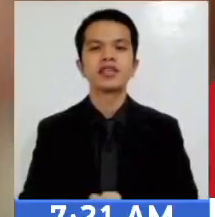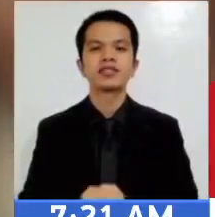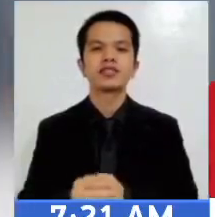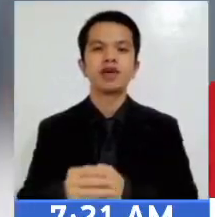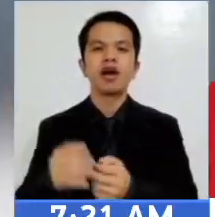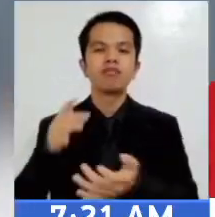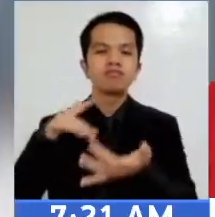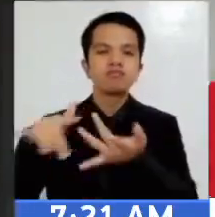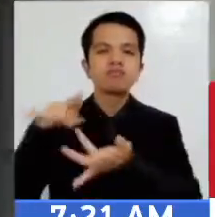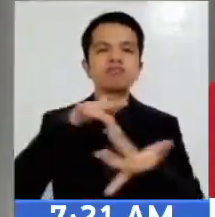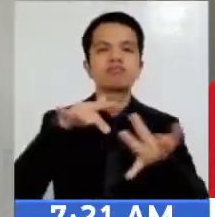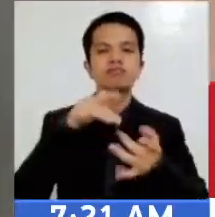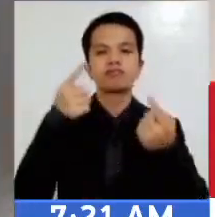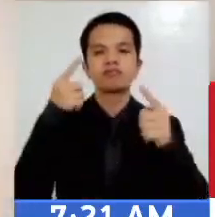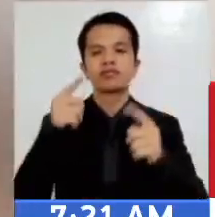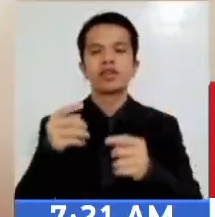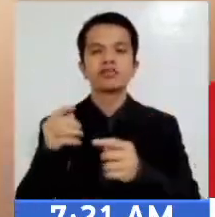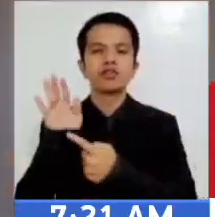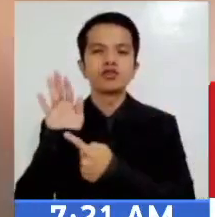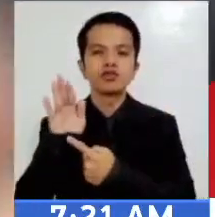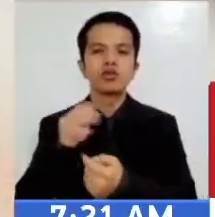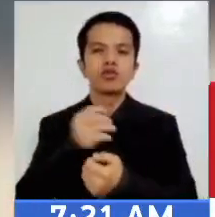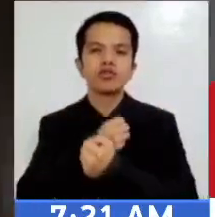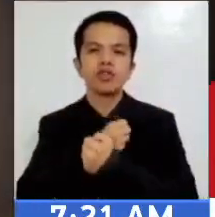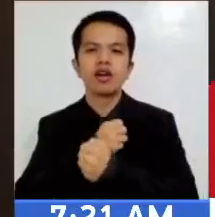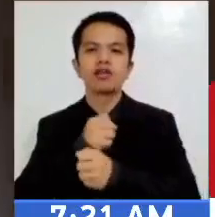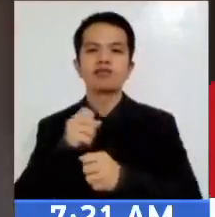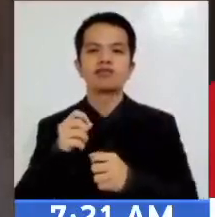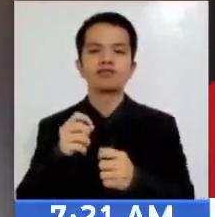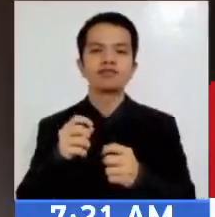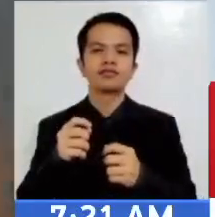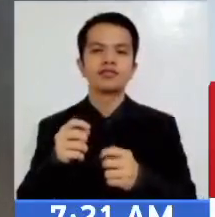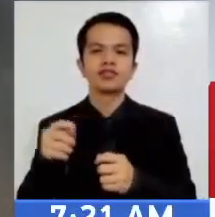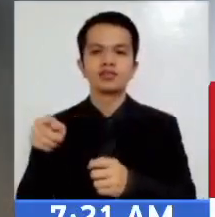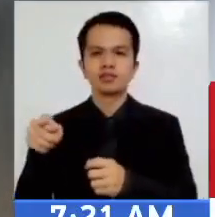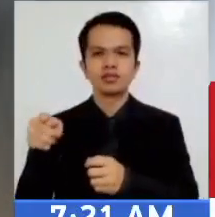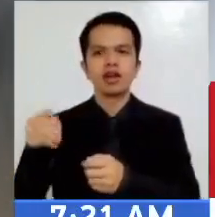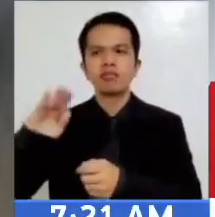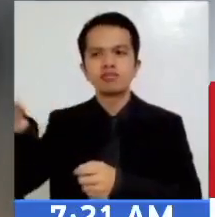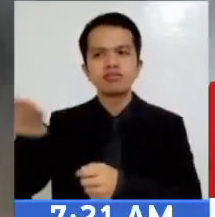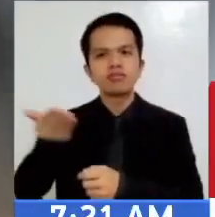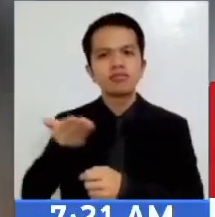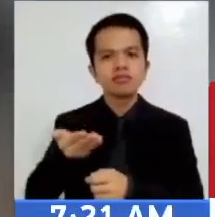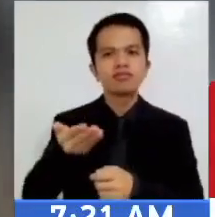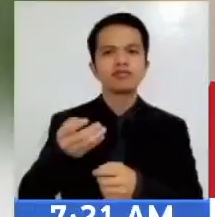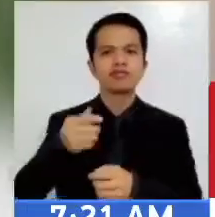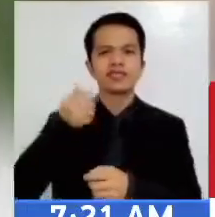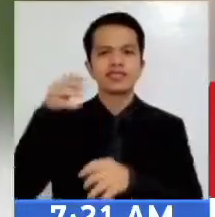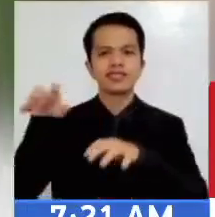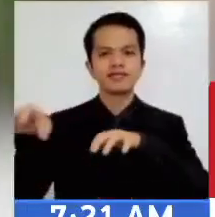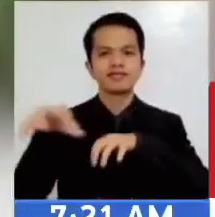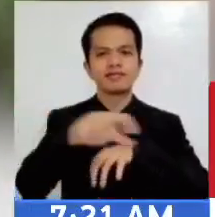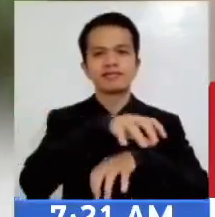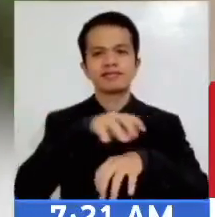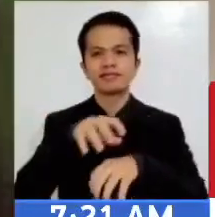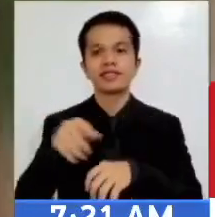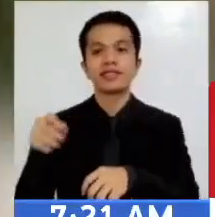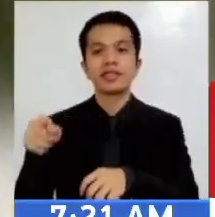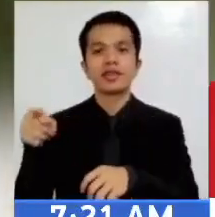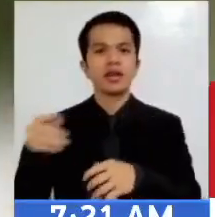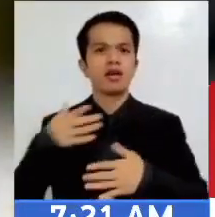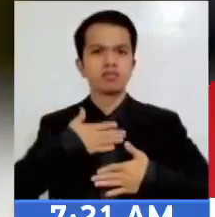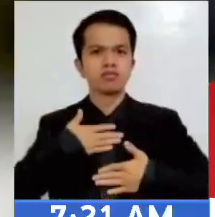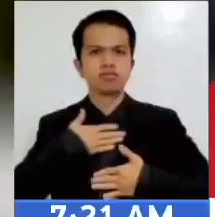out and showed love. Heartwarming ang pagtanggap kay Arbenay ng mga dati nilang kapitbahay. Sabi ni Arbenay, masaya siyang nakabalik sa